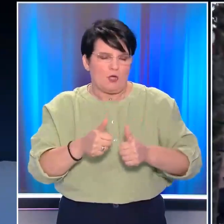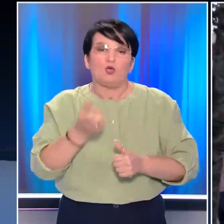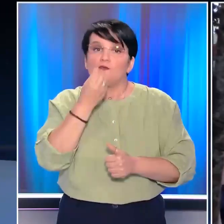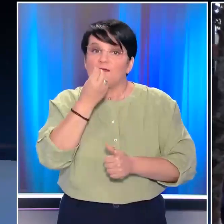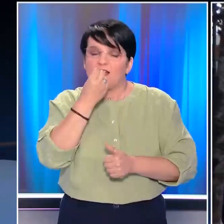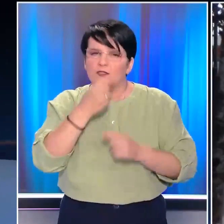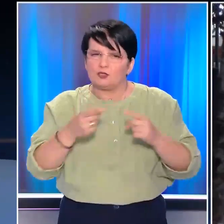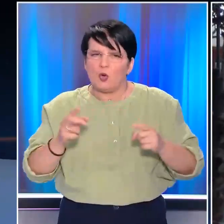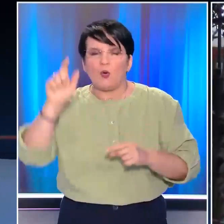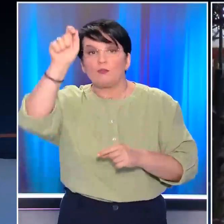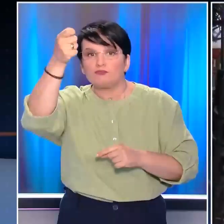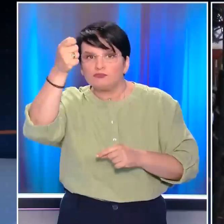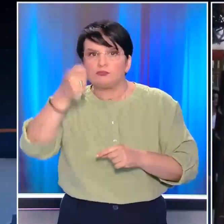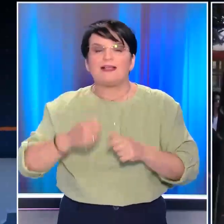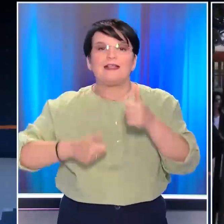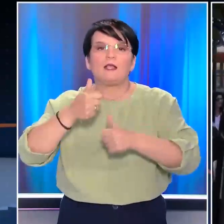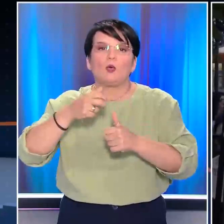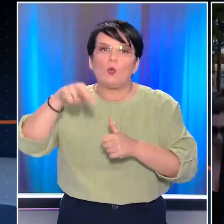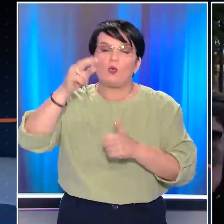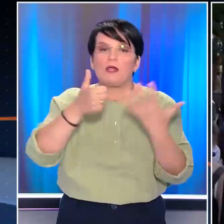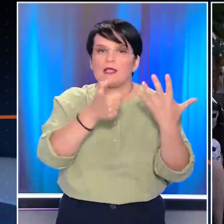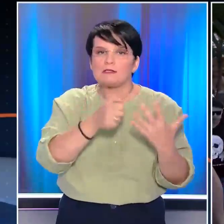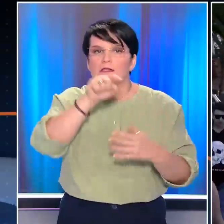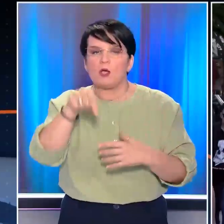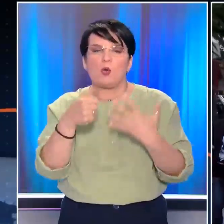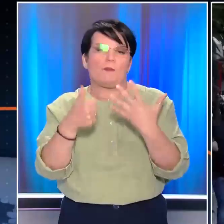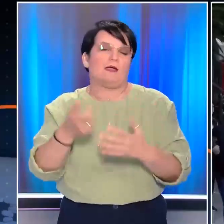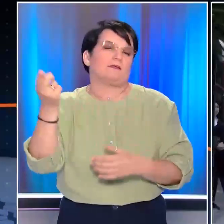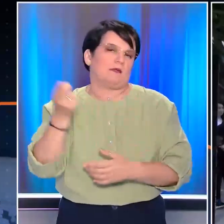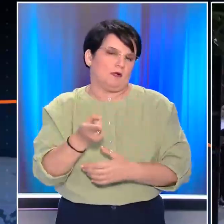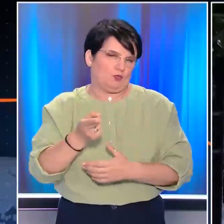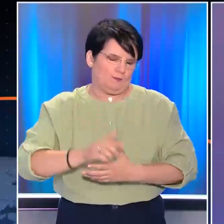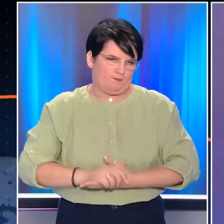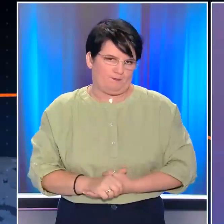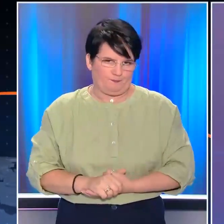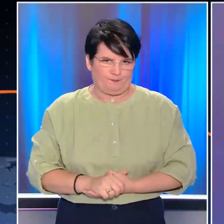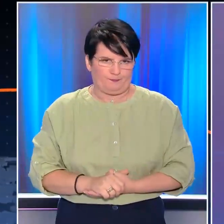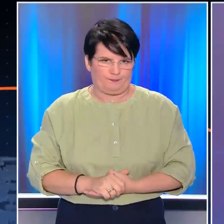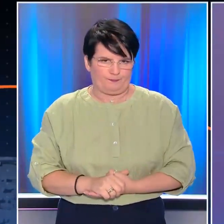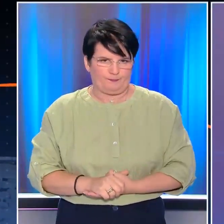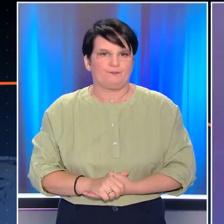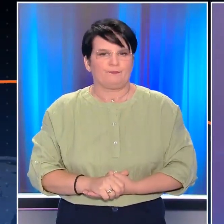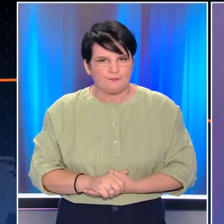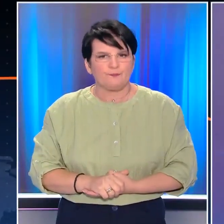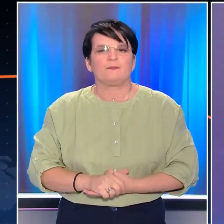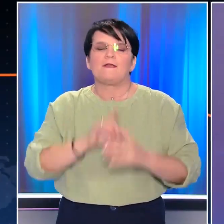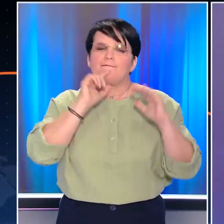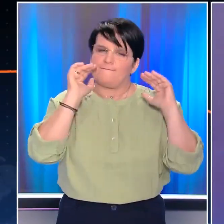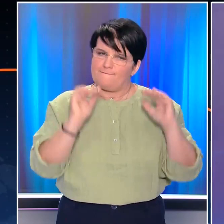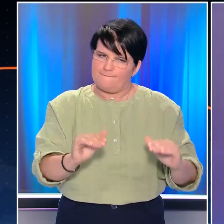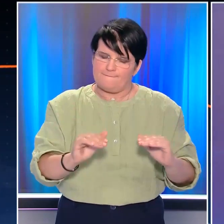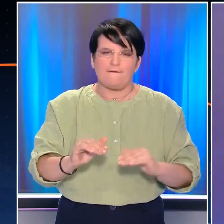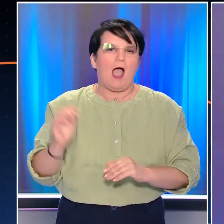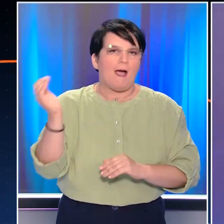τιμές της ενέργειας αυξήθηκαν τον Ιούνιο κατά 60,6%. Στην προκλητική ρητορική